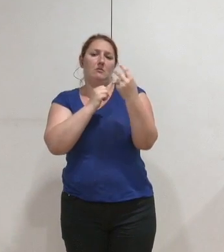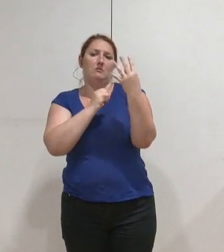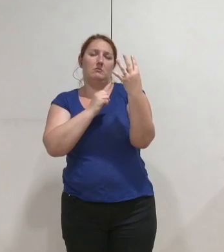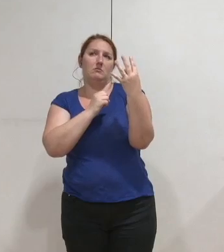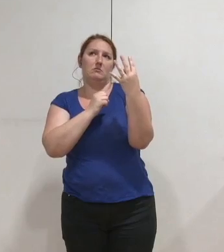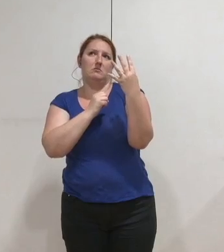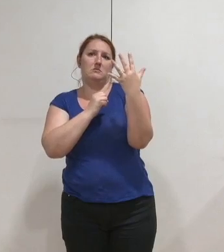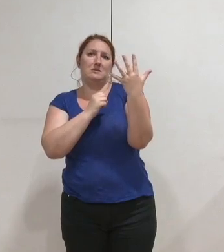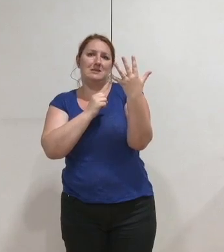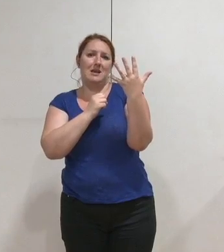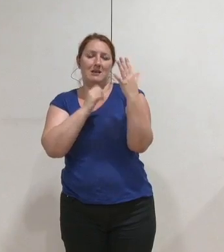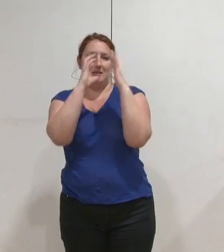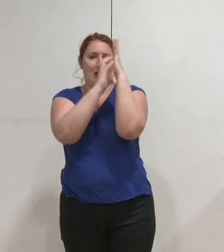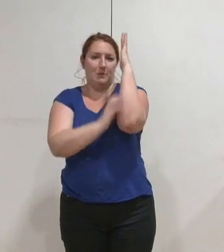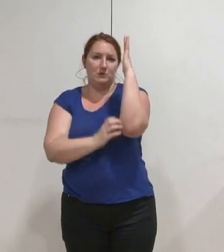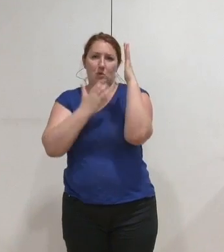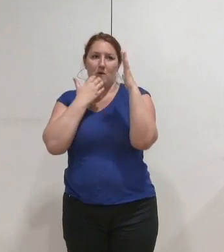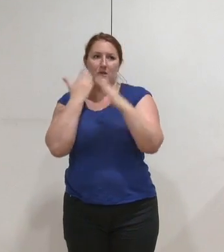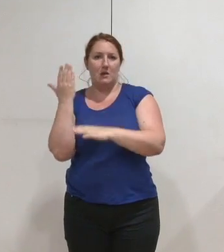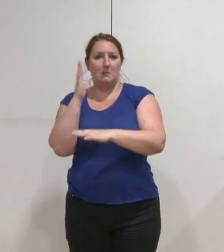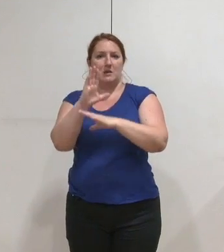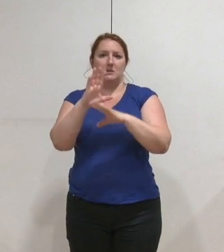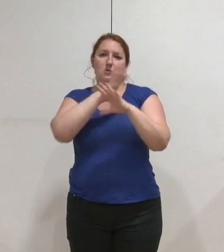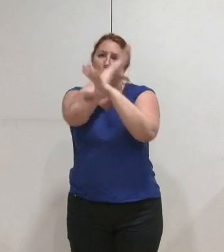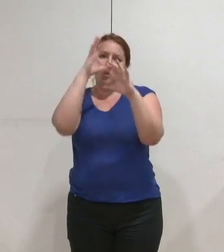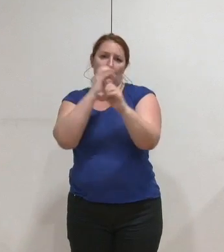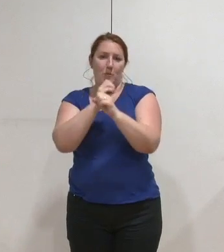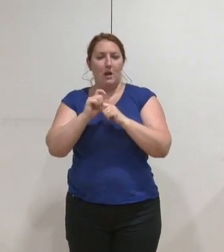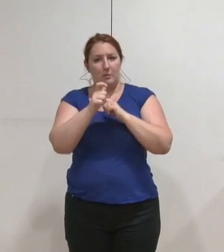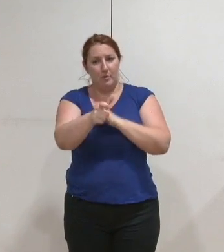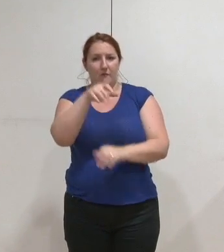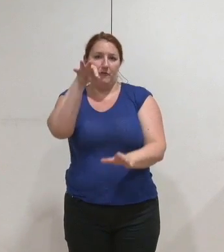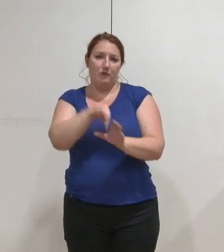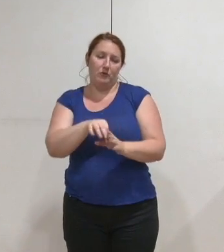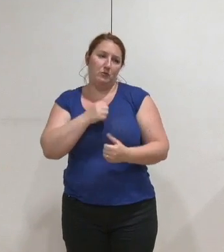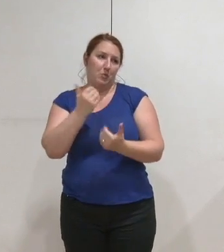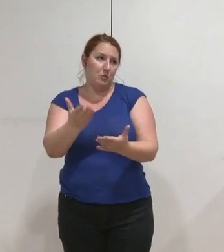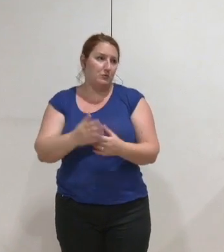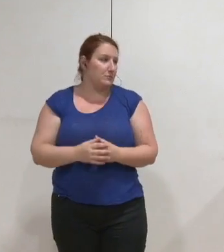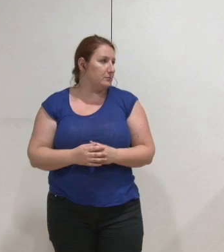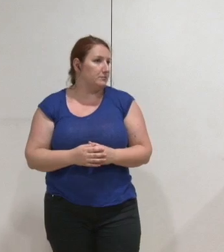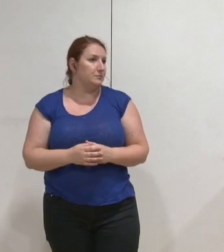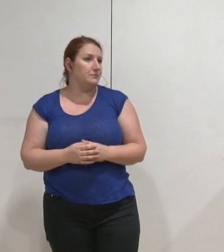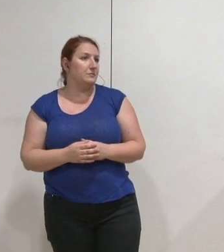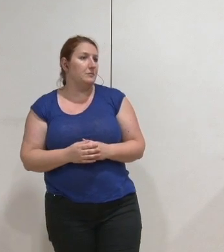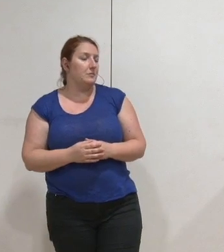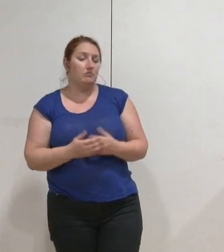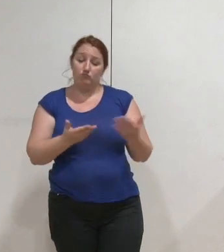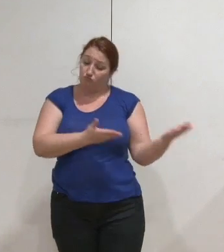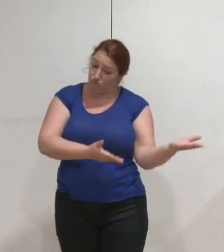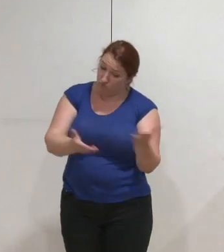4 C délibérations avant de les mettre au vote je vous